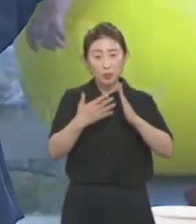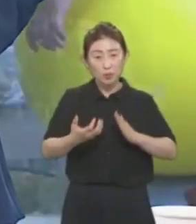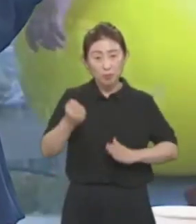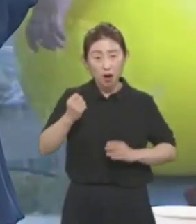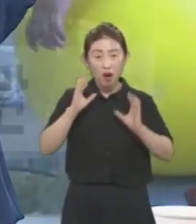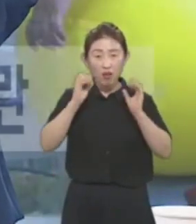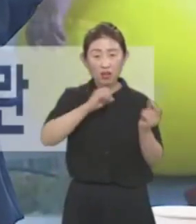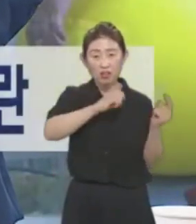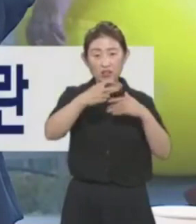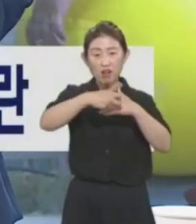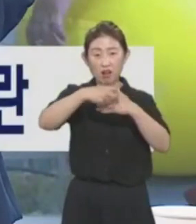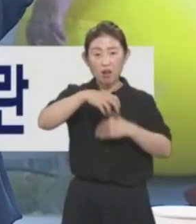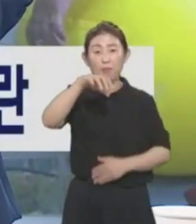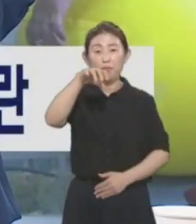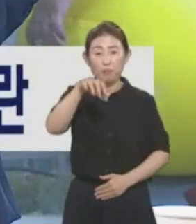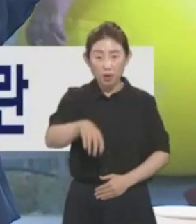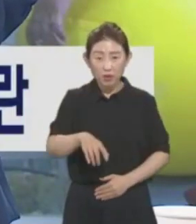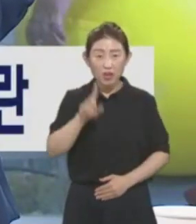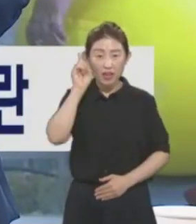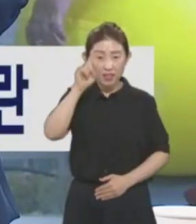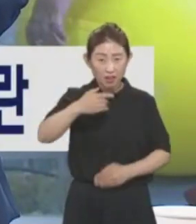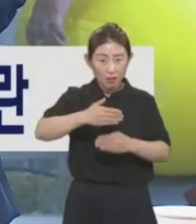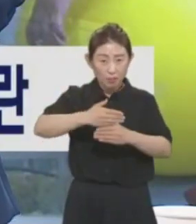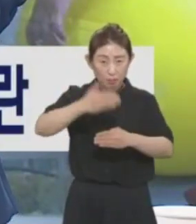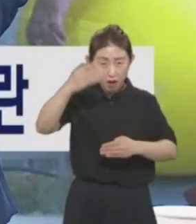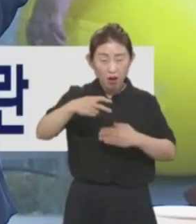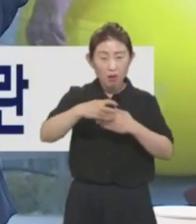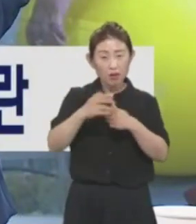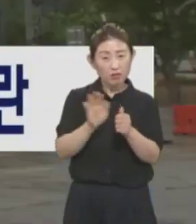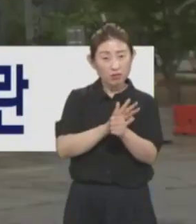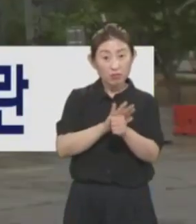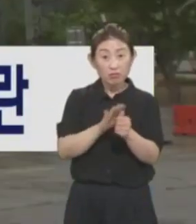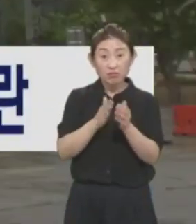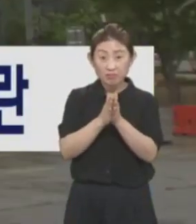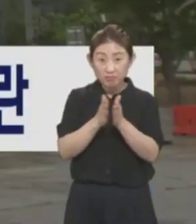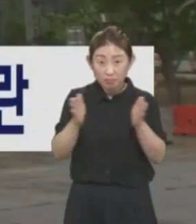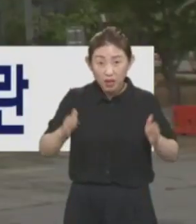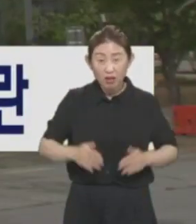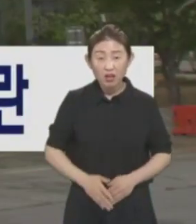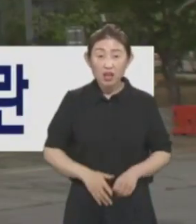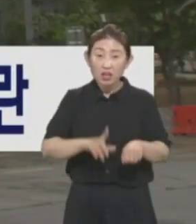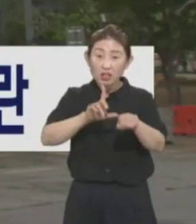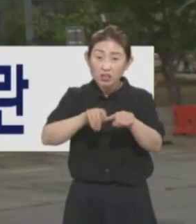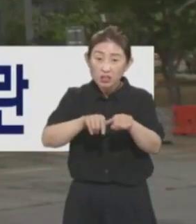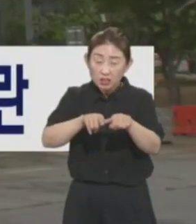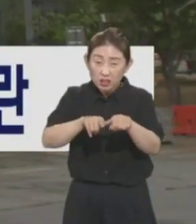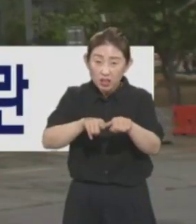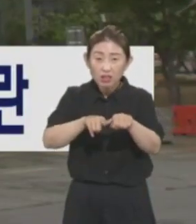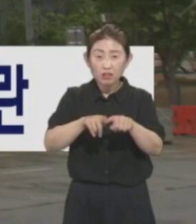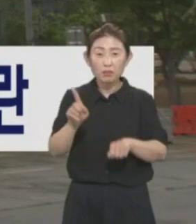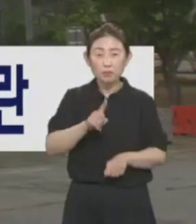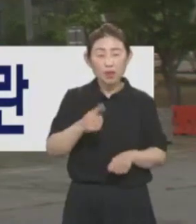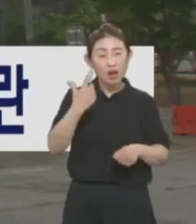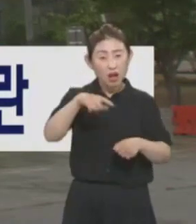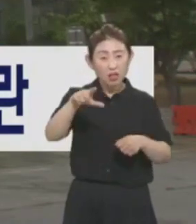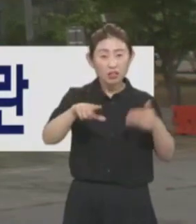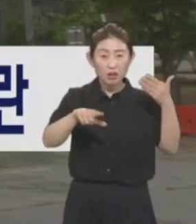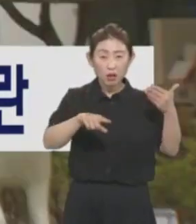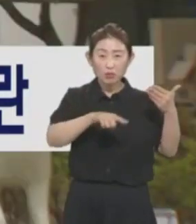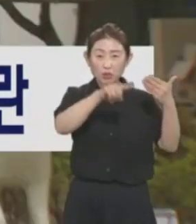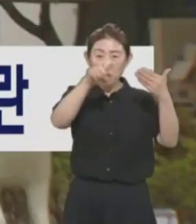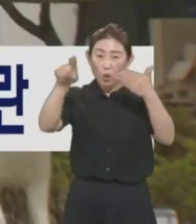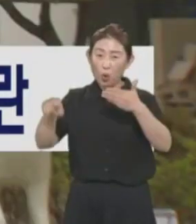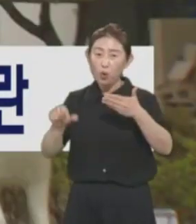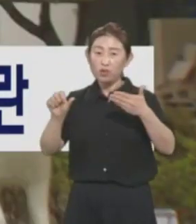대전 세종 충남 넥슨 후원 공공 어린이 재활병원이 내일부터 첫 진료를 시작합니다. 운영은 평일